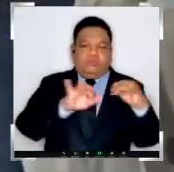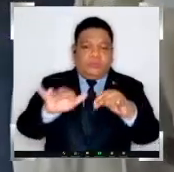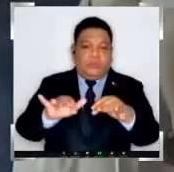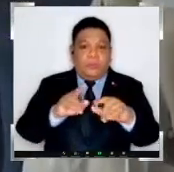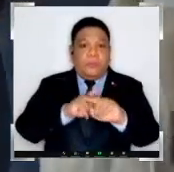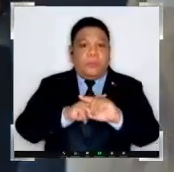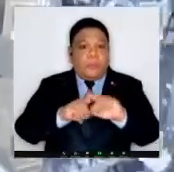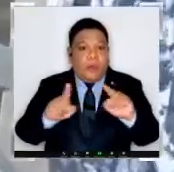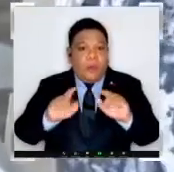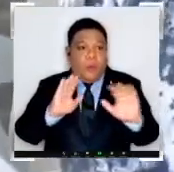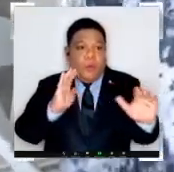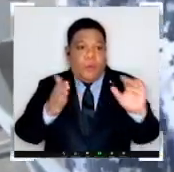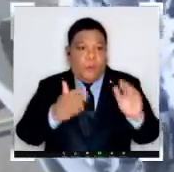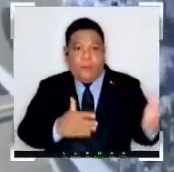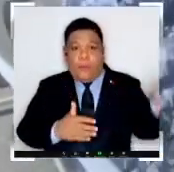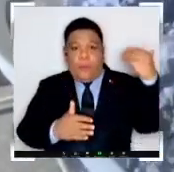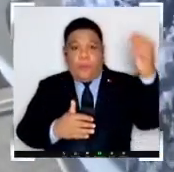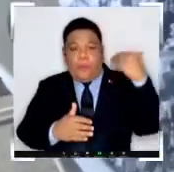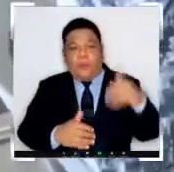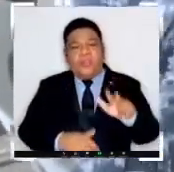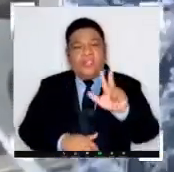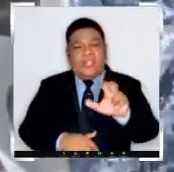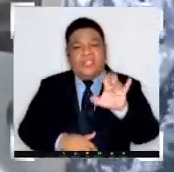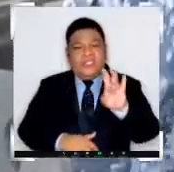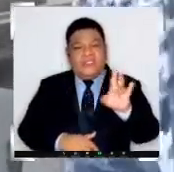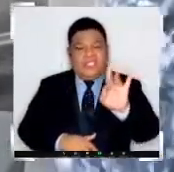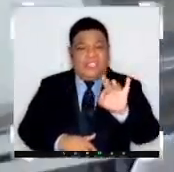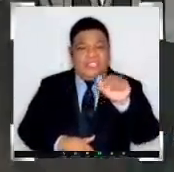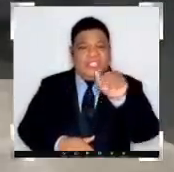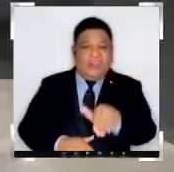departures and arrivals sa huling undas bago mag-pandemya.